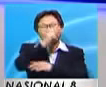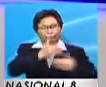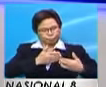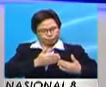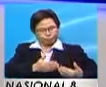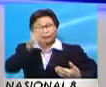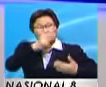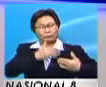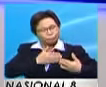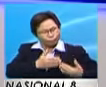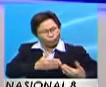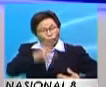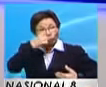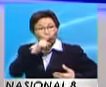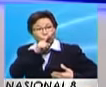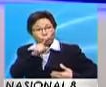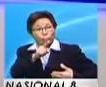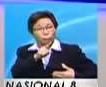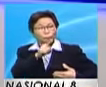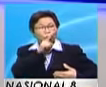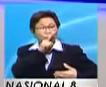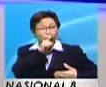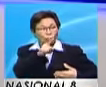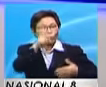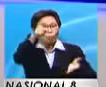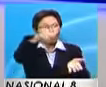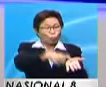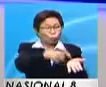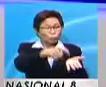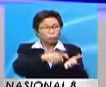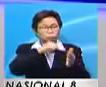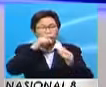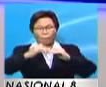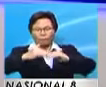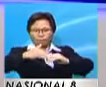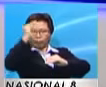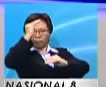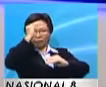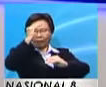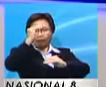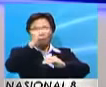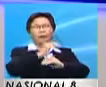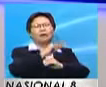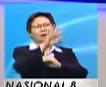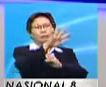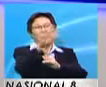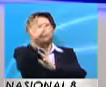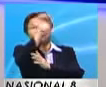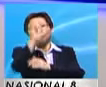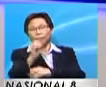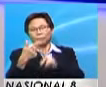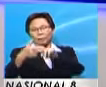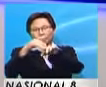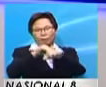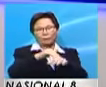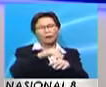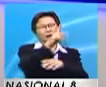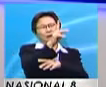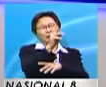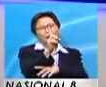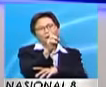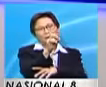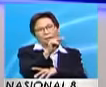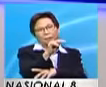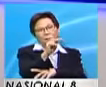uncommited untuk memastikan kedudukan hutang tidak melebihi Pharos berhemat 55 peratus daripada keluaran Hai